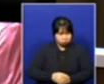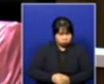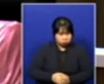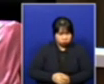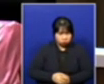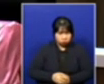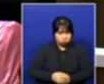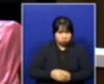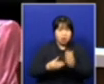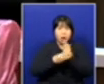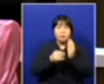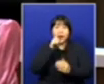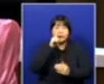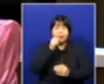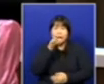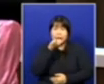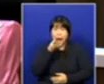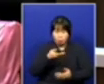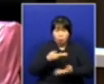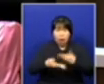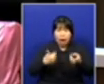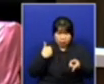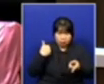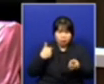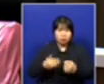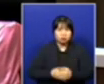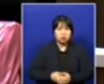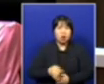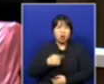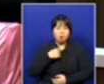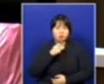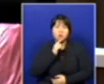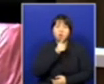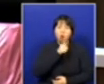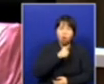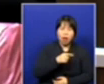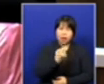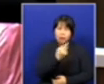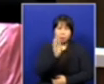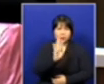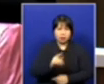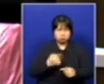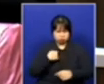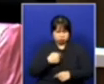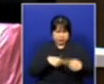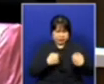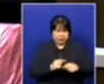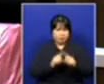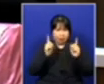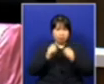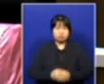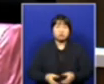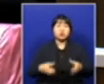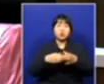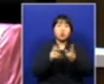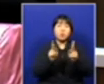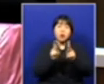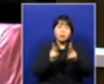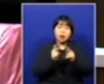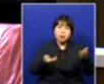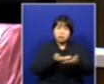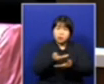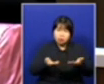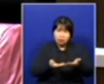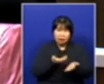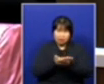ป่ะเนี่ยว่ากันตั้งแต่ผมไม่ได้ดูถูกดูแคลนนะแต่แปลกใจครับเช่นคณะกรรมการที่ไปกลั่นกรองเนี่ยนะเงินเป็น